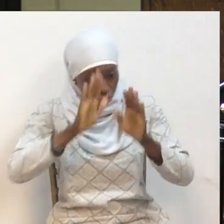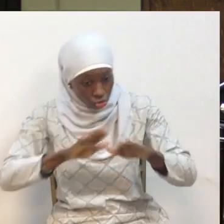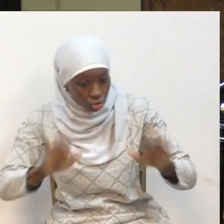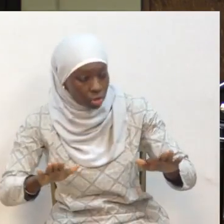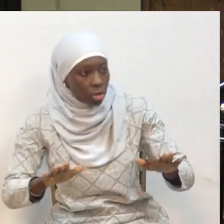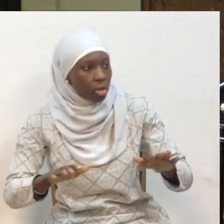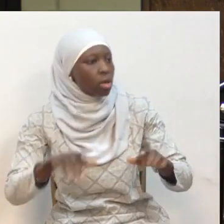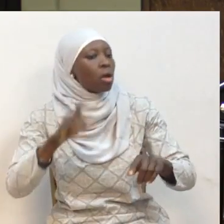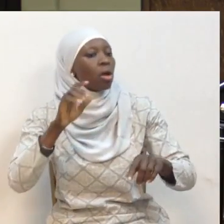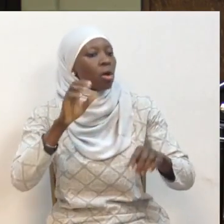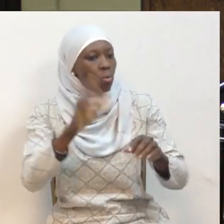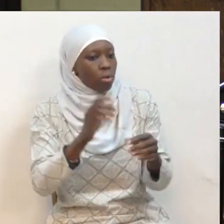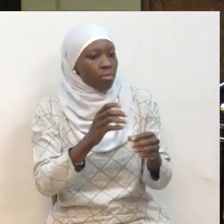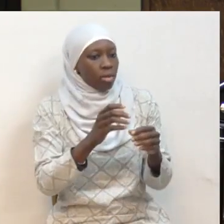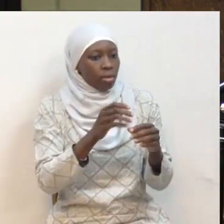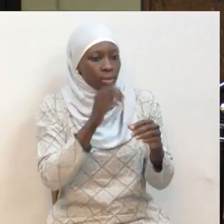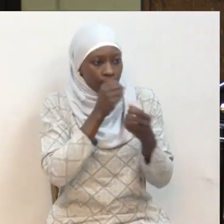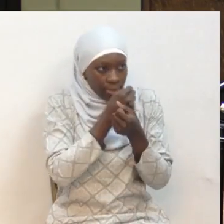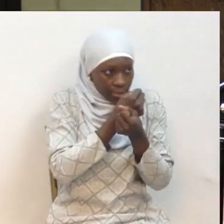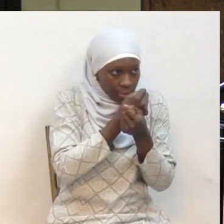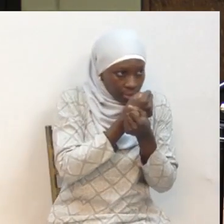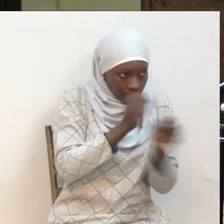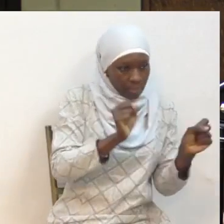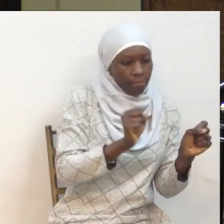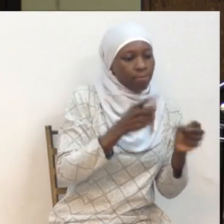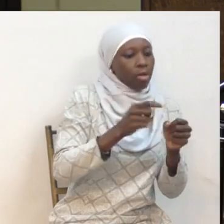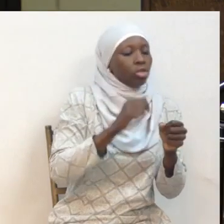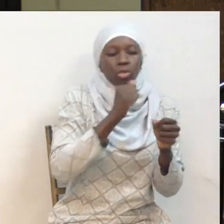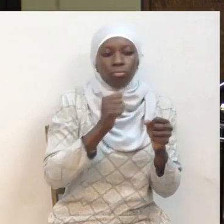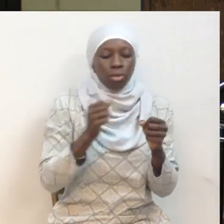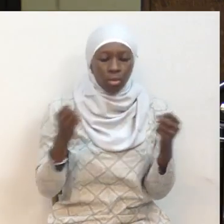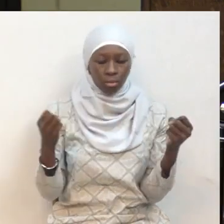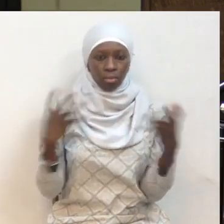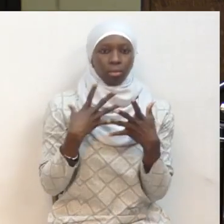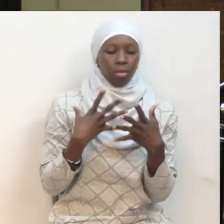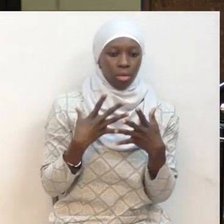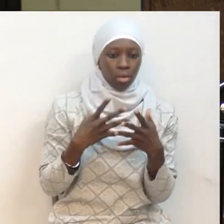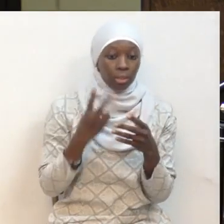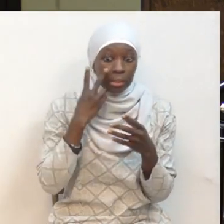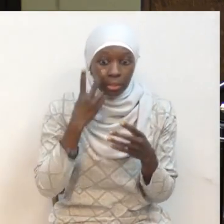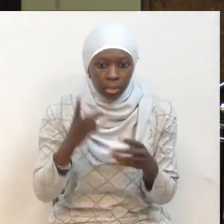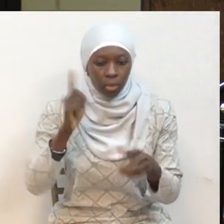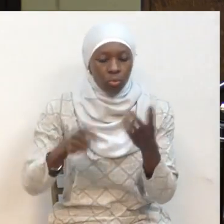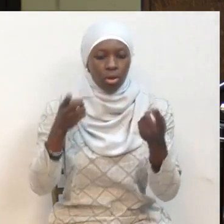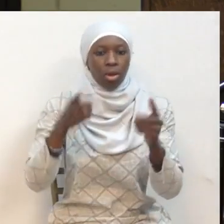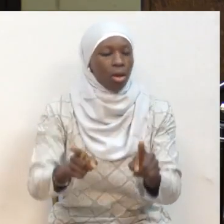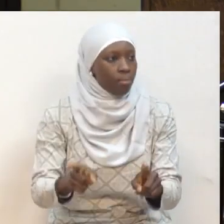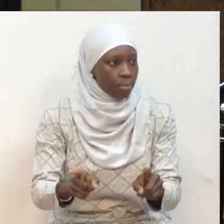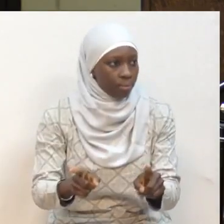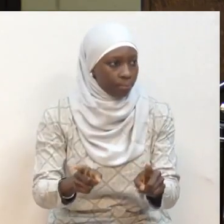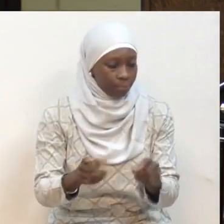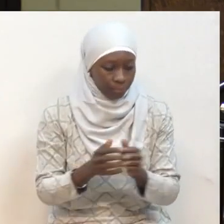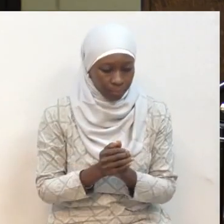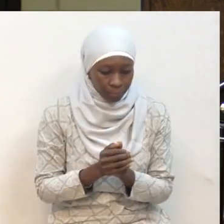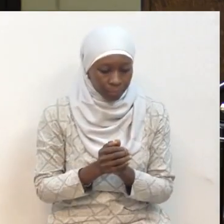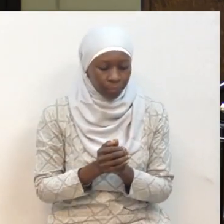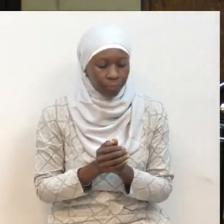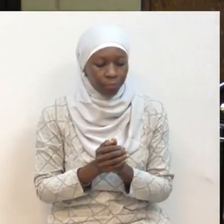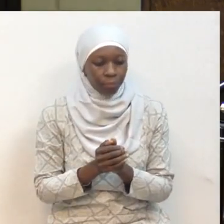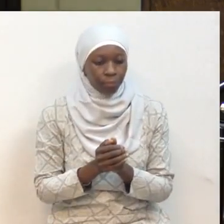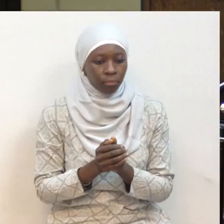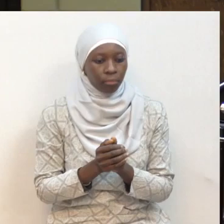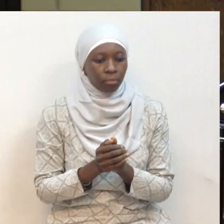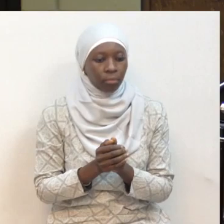happen. And the discussion went on. The Prophet ﷺ was of the opinion